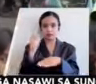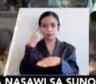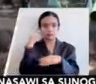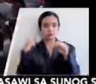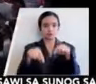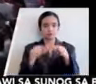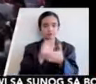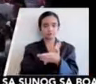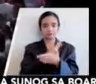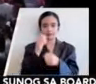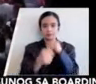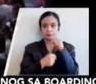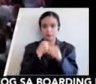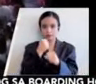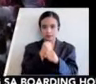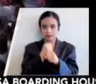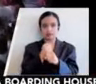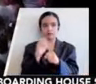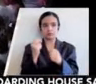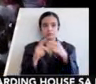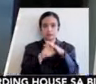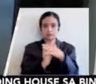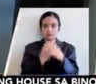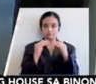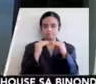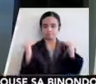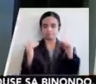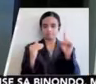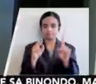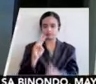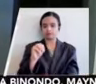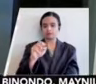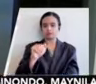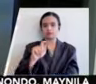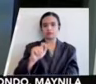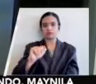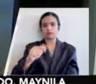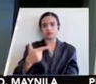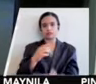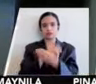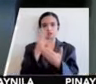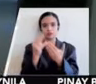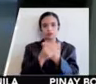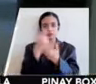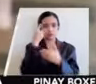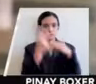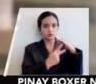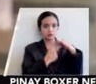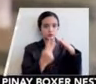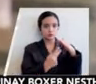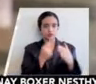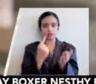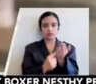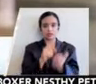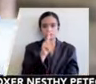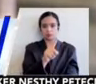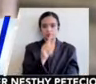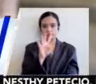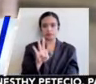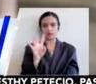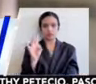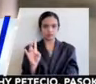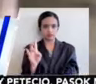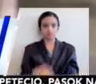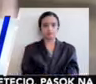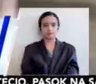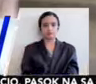din simulang ipatutupad ang Phase 1 ng matatag curriculum para sa kinder at grades 1, 4 at 7. May punang mabigat ang workload